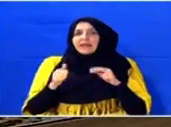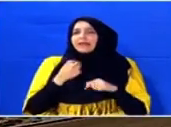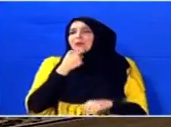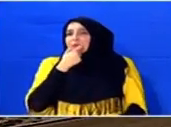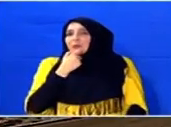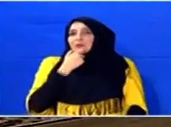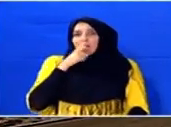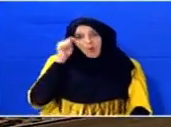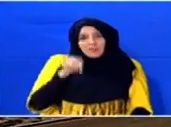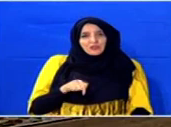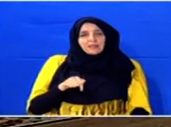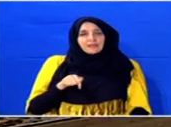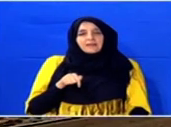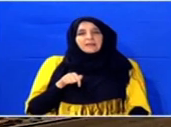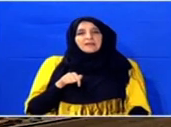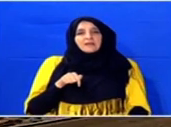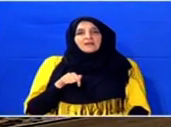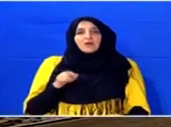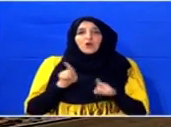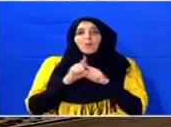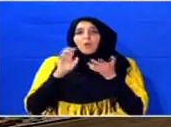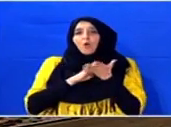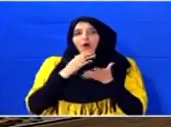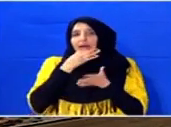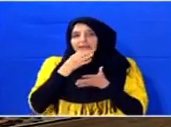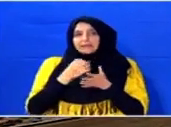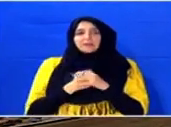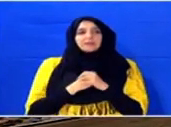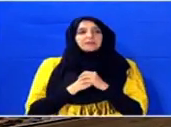يشهد اج راء القران الكريم